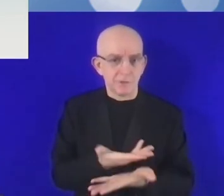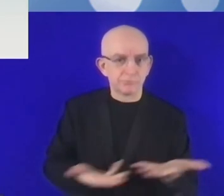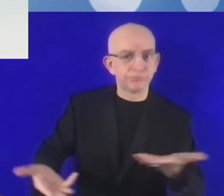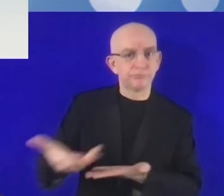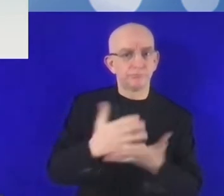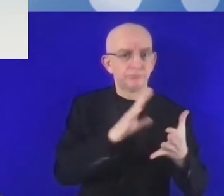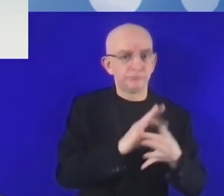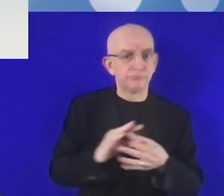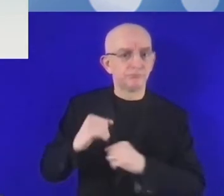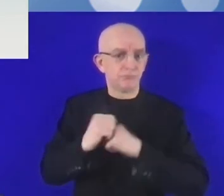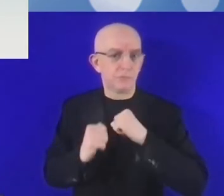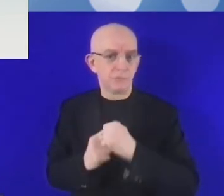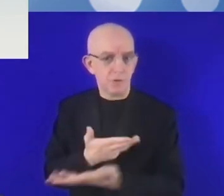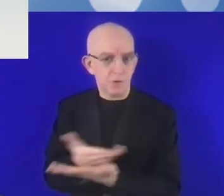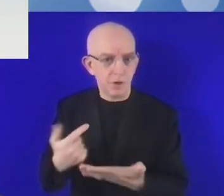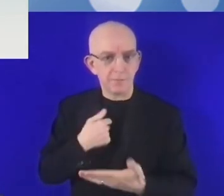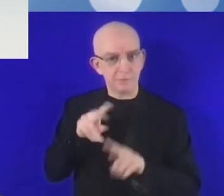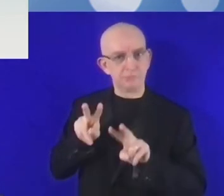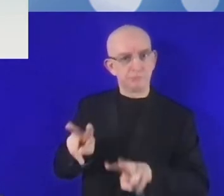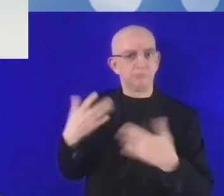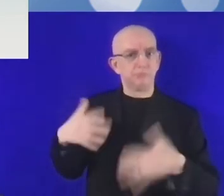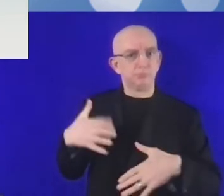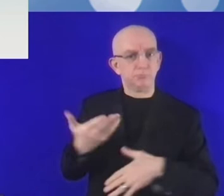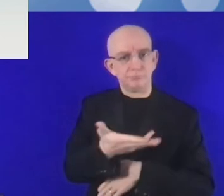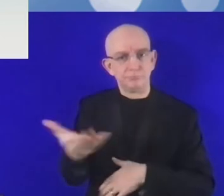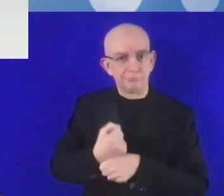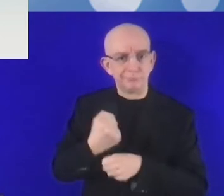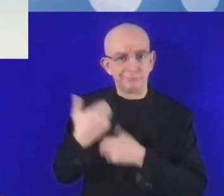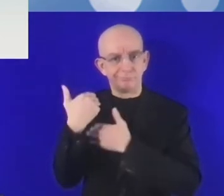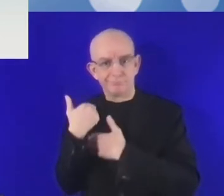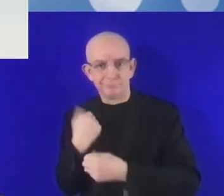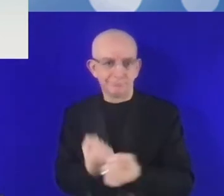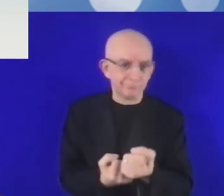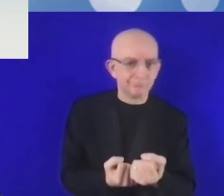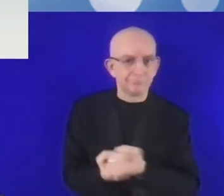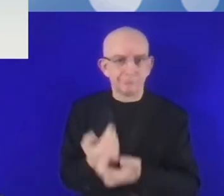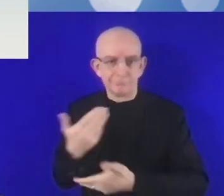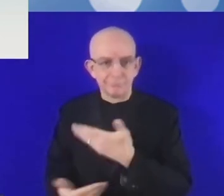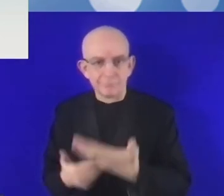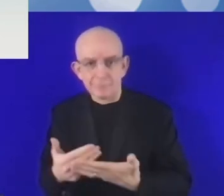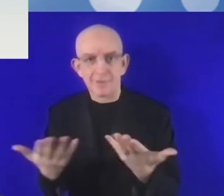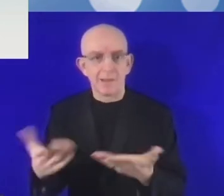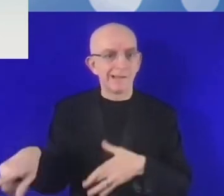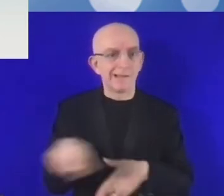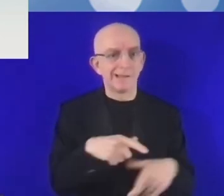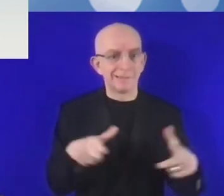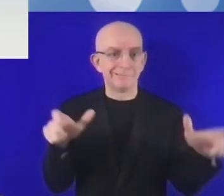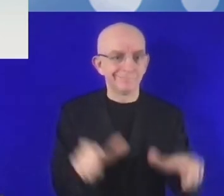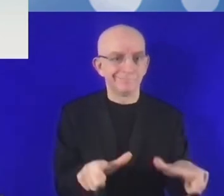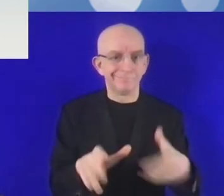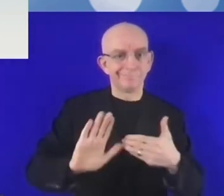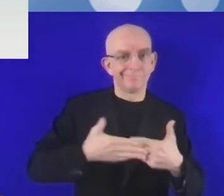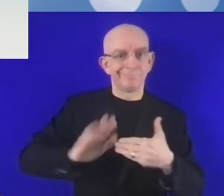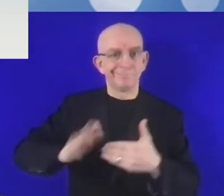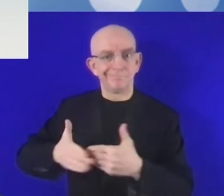les techniciens, les gens qui sont responsables de la gestion d'Internet, la gestion du réseau, la gestion de cette grande infrastructure